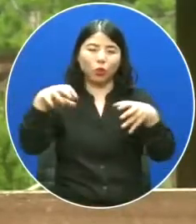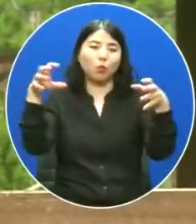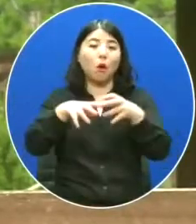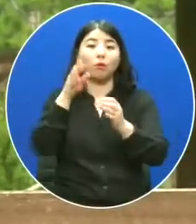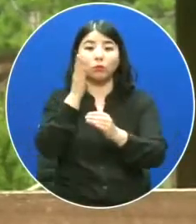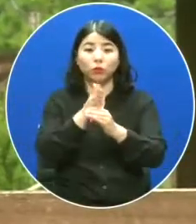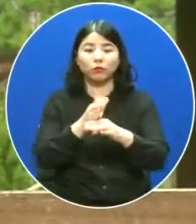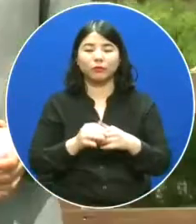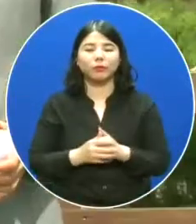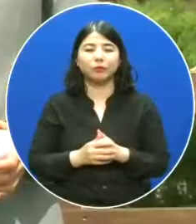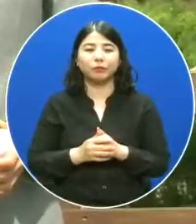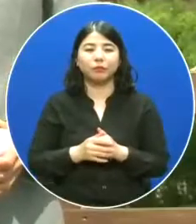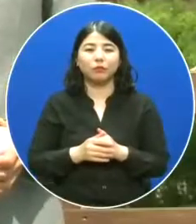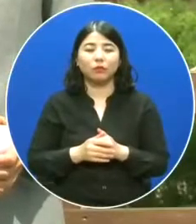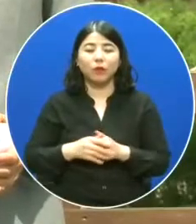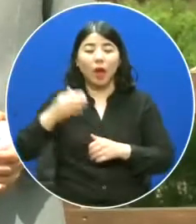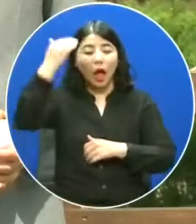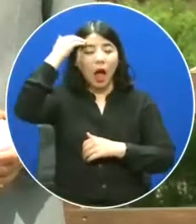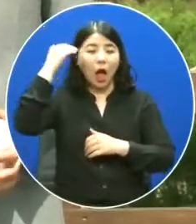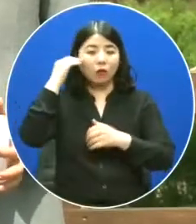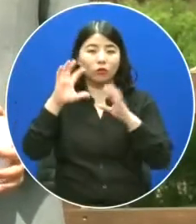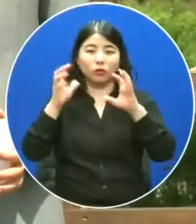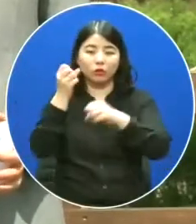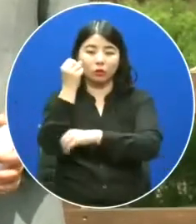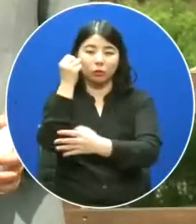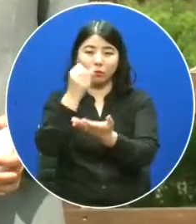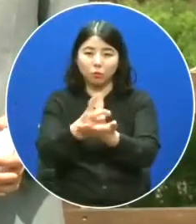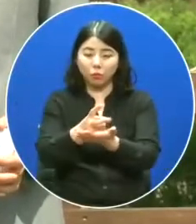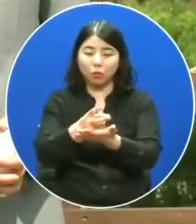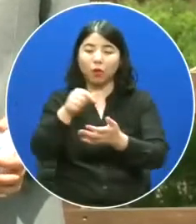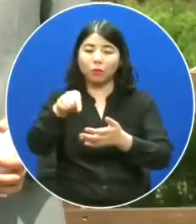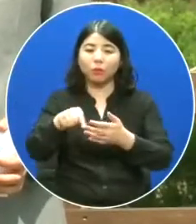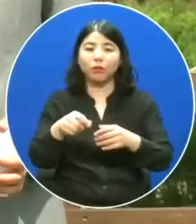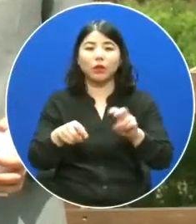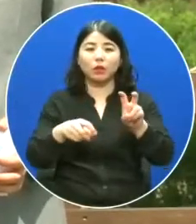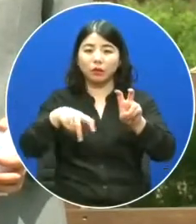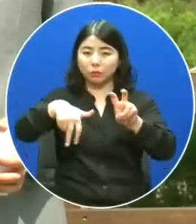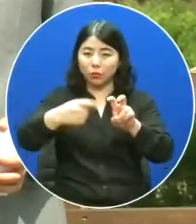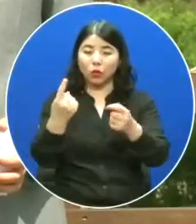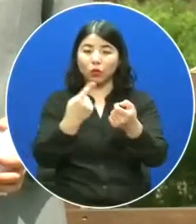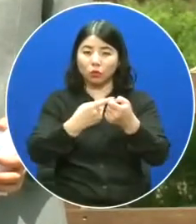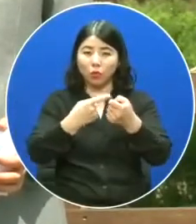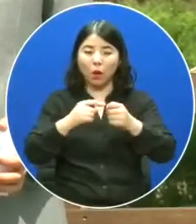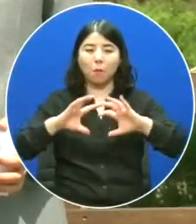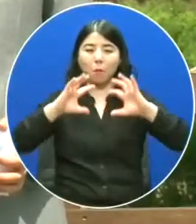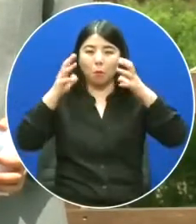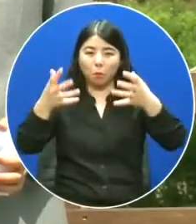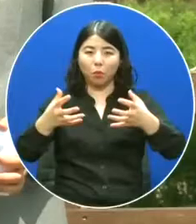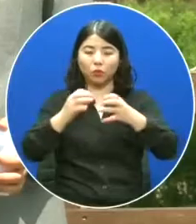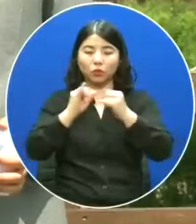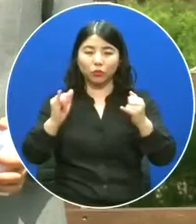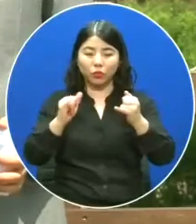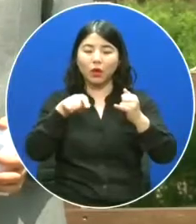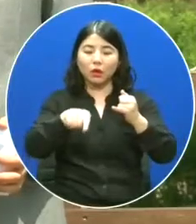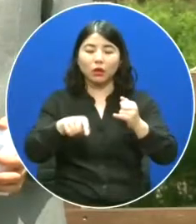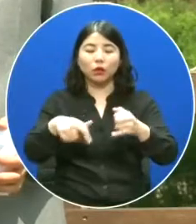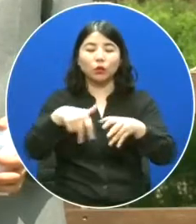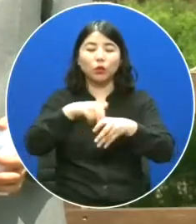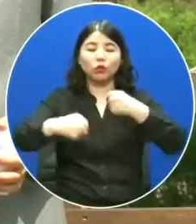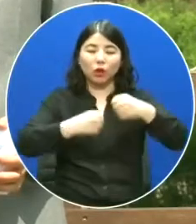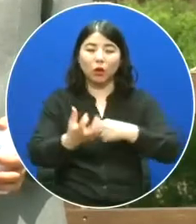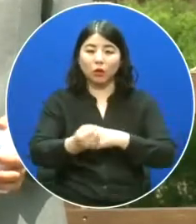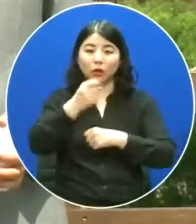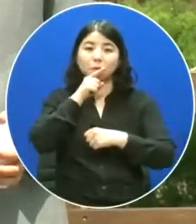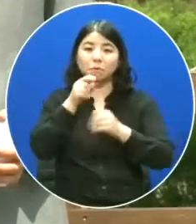시행하고 있습니다. 우리나라 헌법 제20조 1항은 모든 국민은 종교의 자유를 가진다고 되어